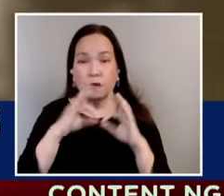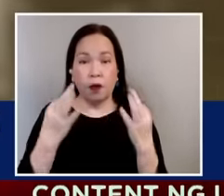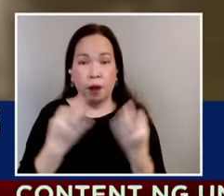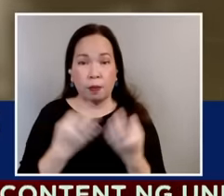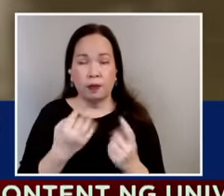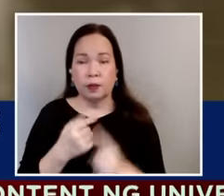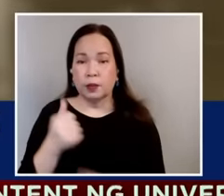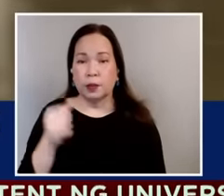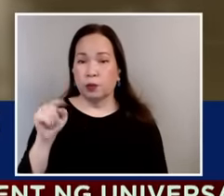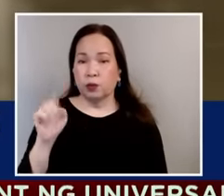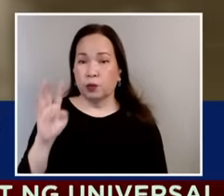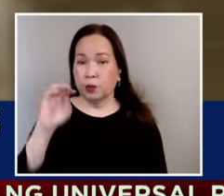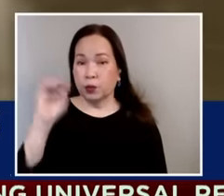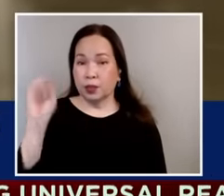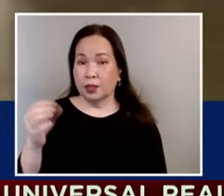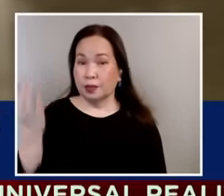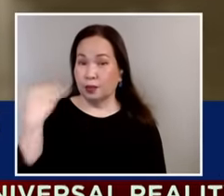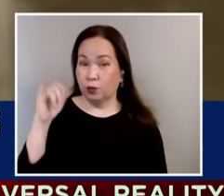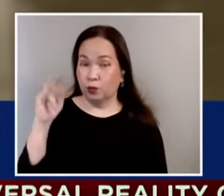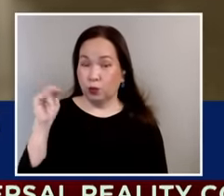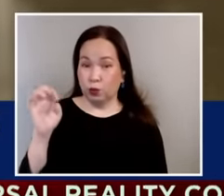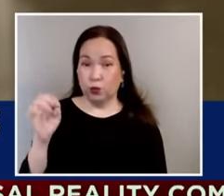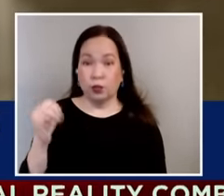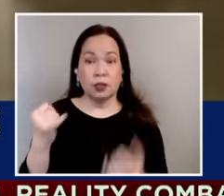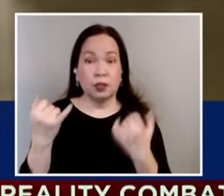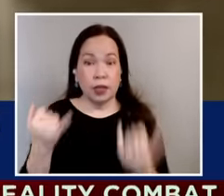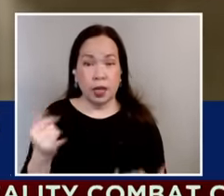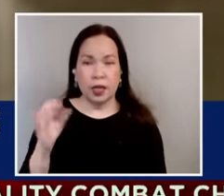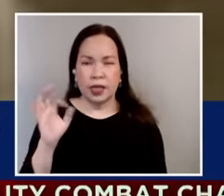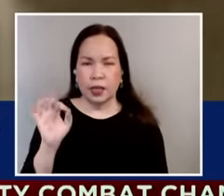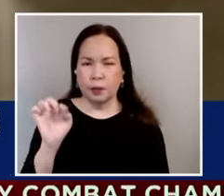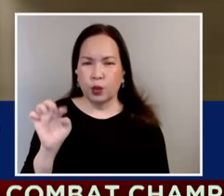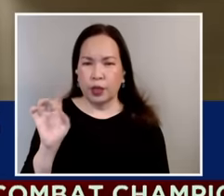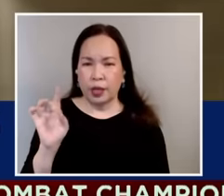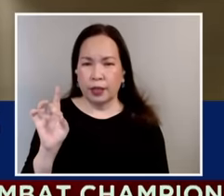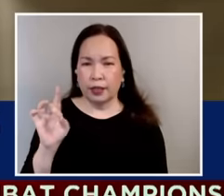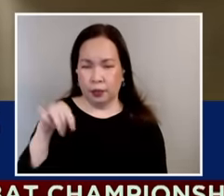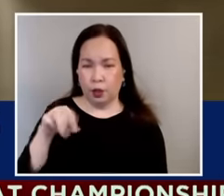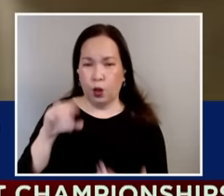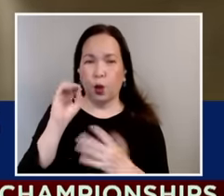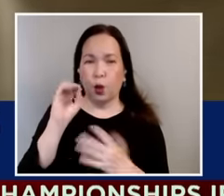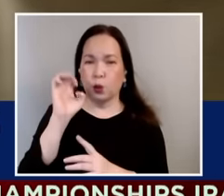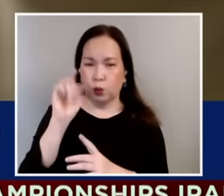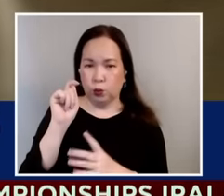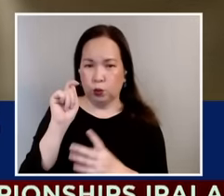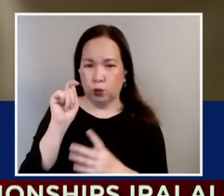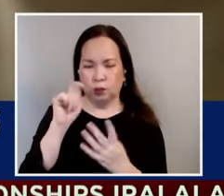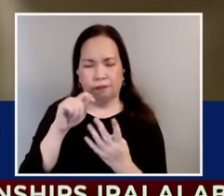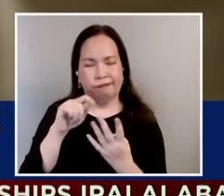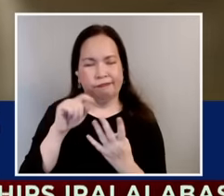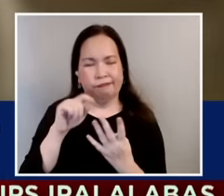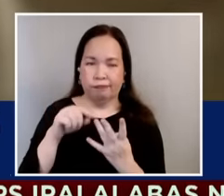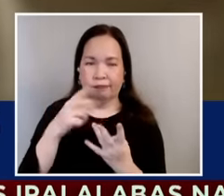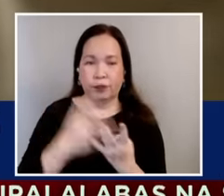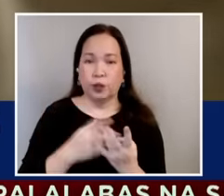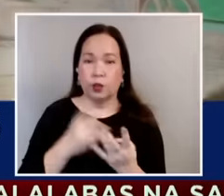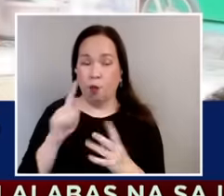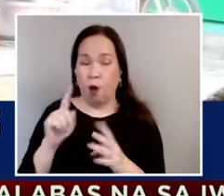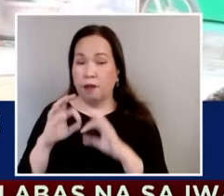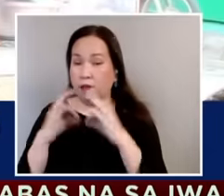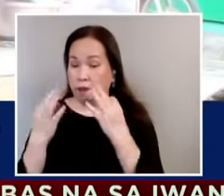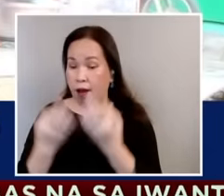Hunyo, 9.8% ito sa third quarter ng 2023. Ang isang household ay may 5